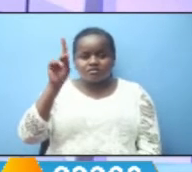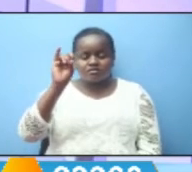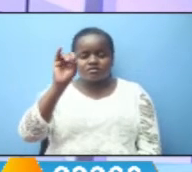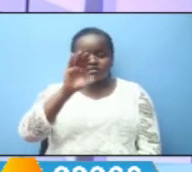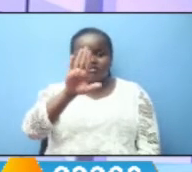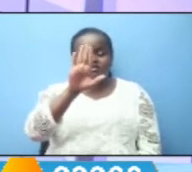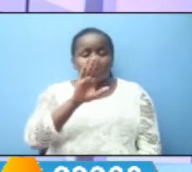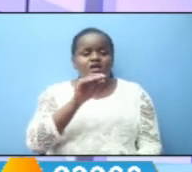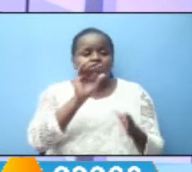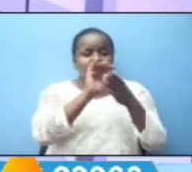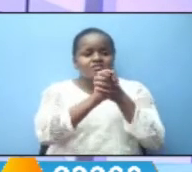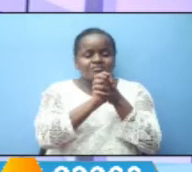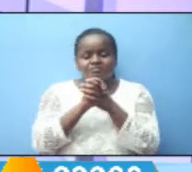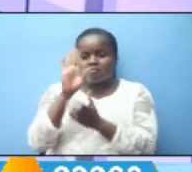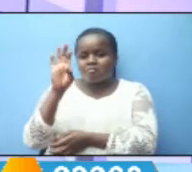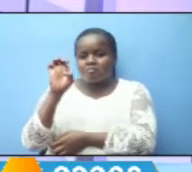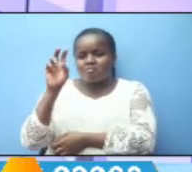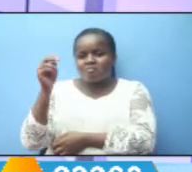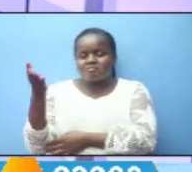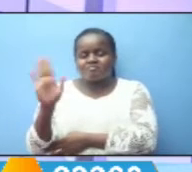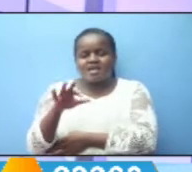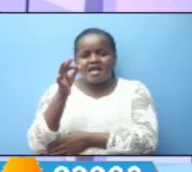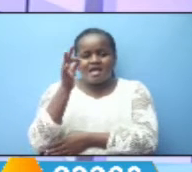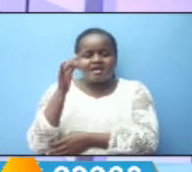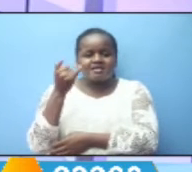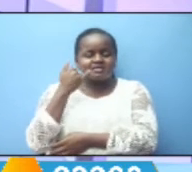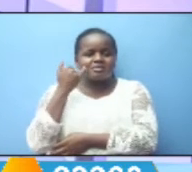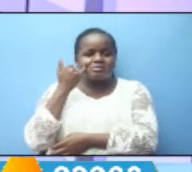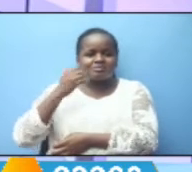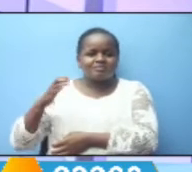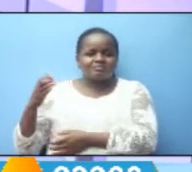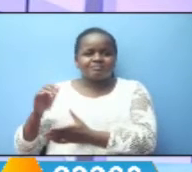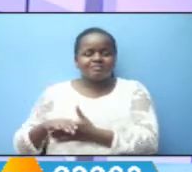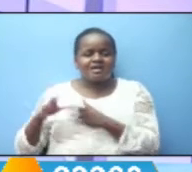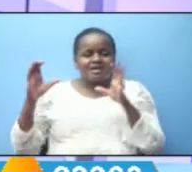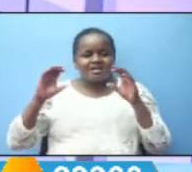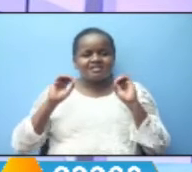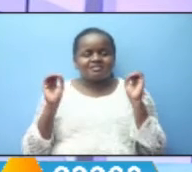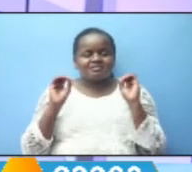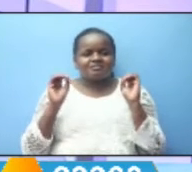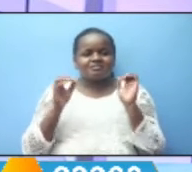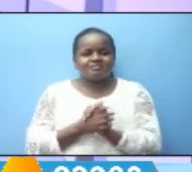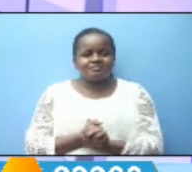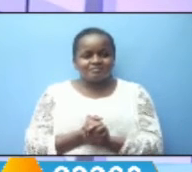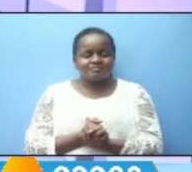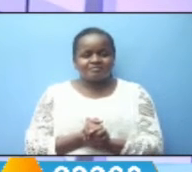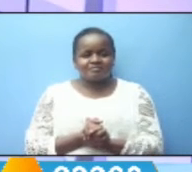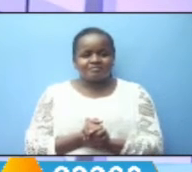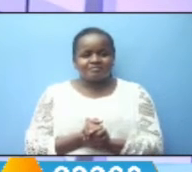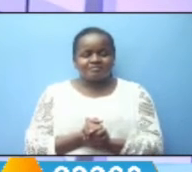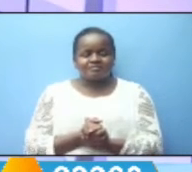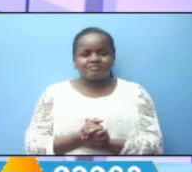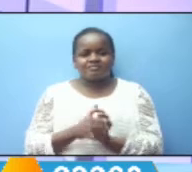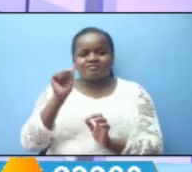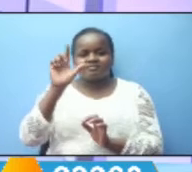yake mundu wito Ben Bucha arauga ni acokereirie makuria Naikuru na ona kuo gutira kiura haya ti horo arakio ni mugeithirie mundu wito Alex